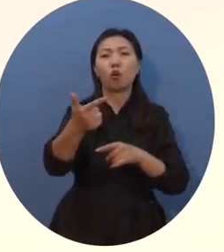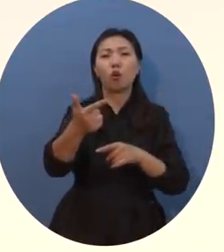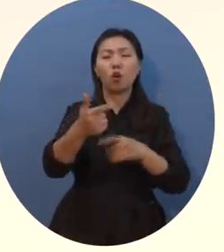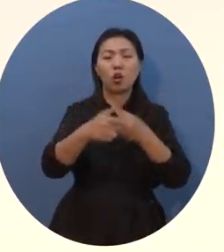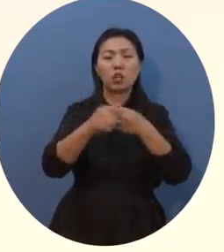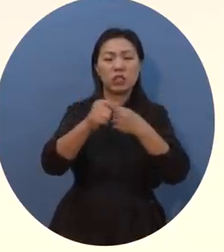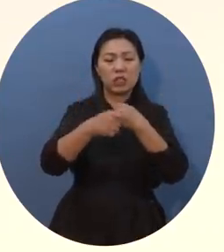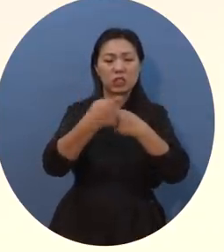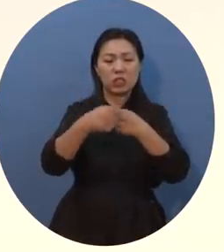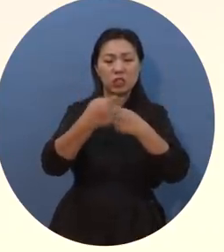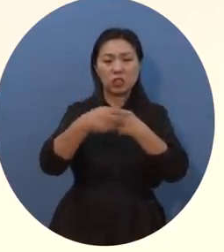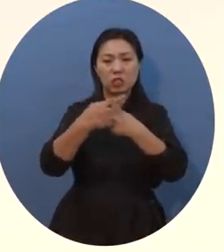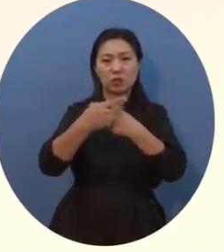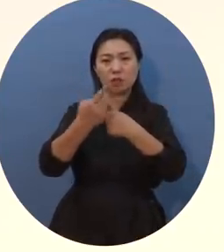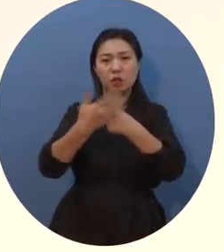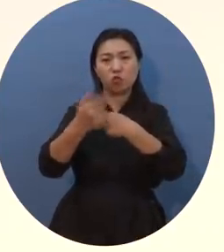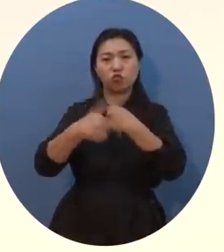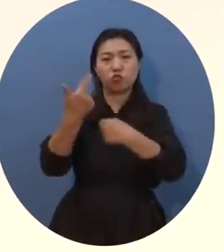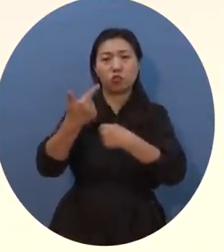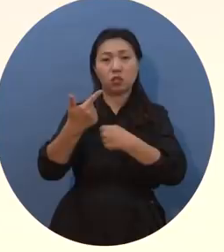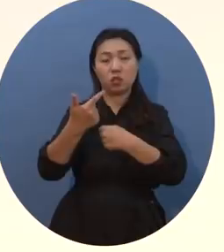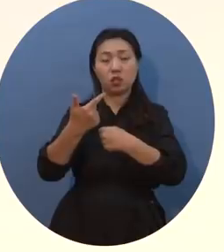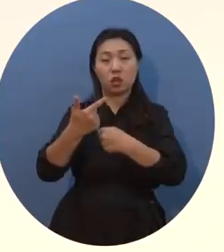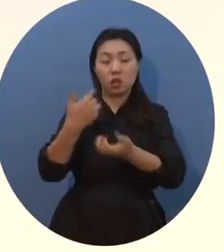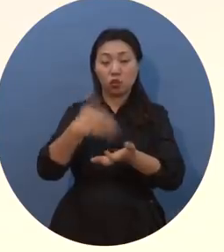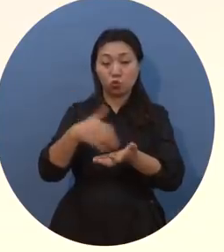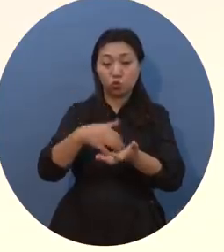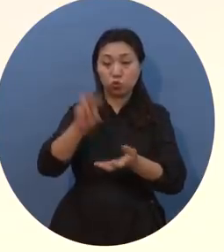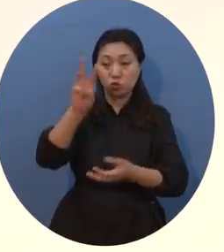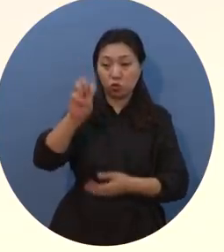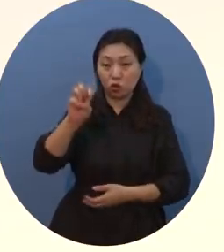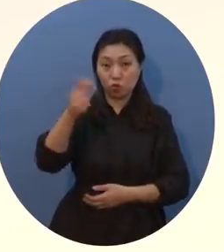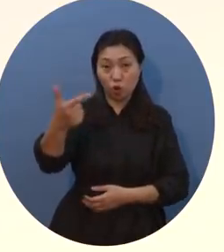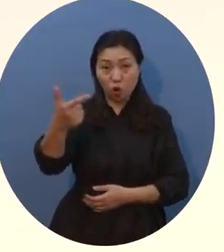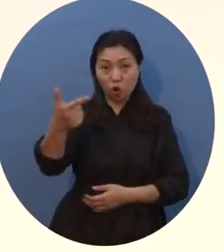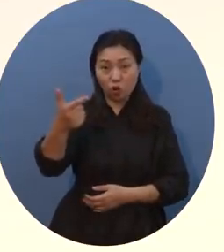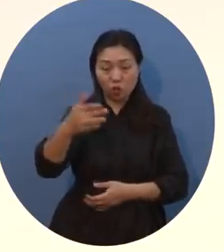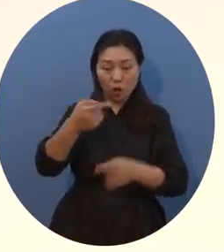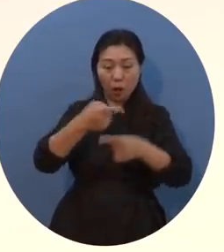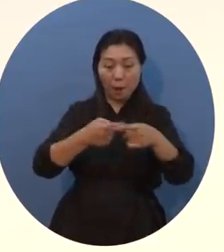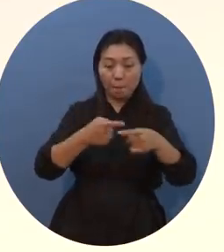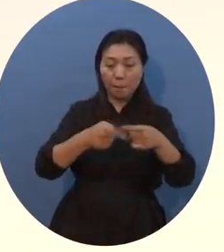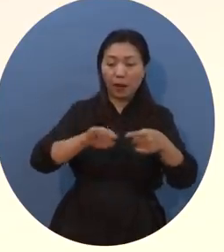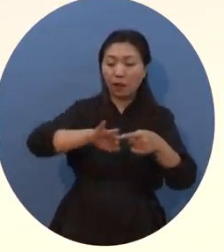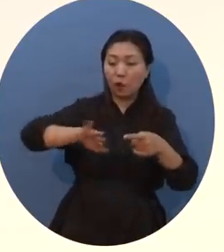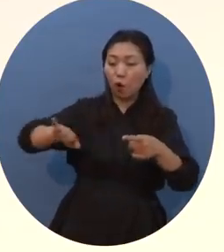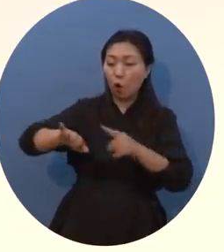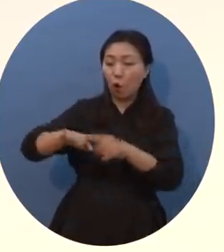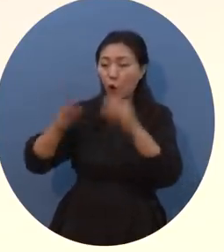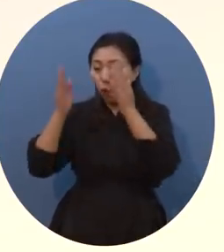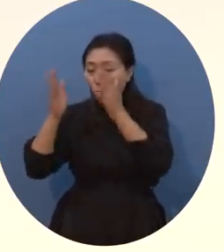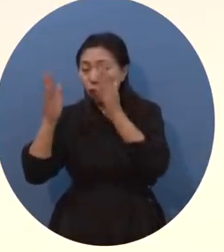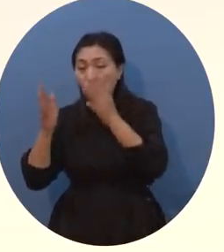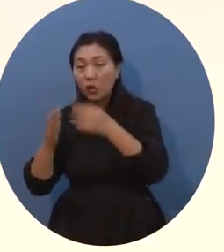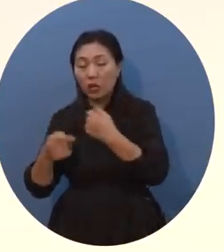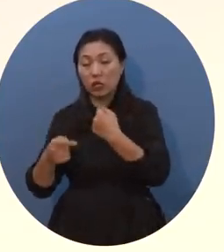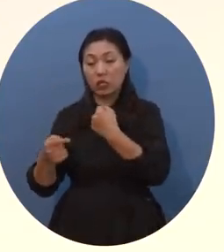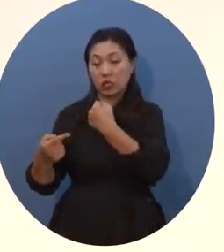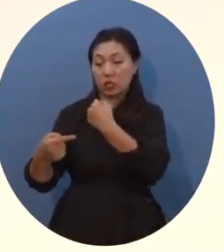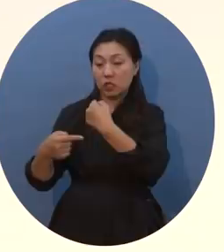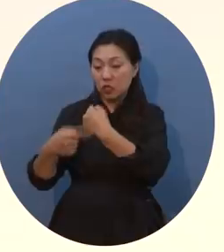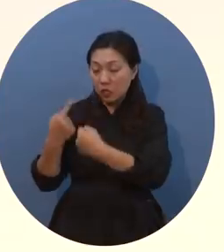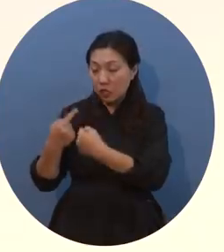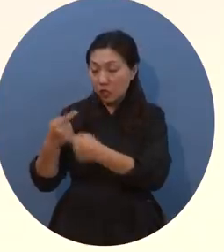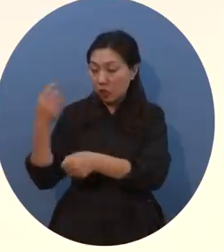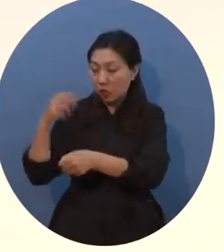우리 반이 학년 전체가 36명인데 교실 반쪽에서 공부를 하는데 1학년 때 담임이 있고 6학년